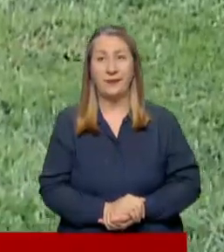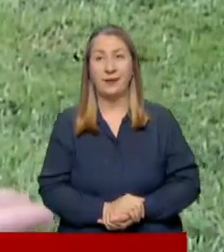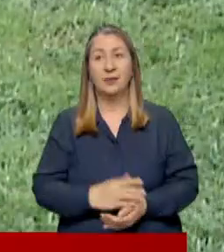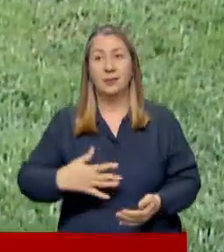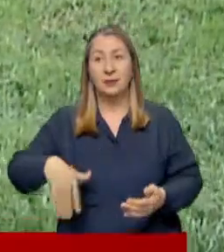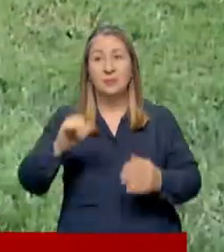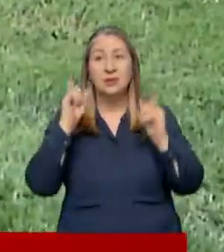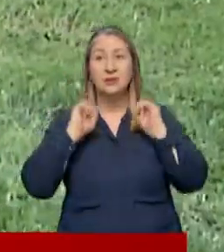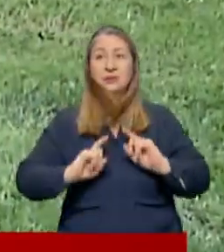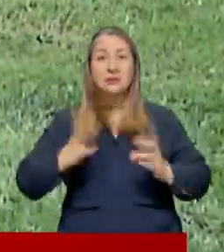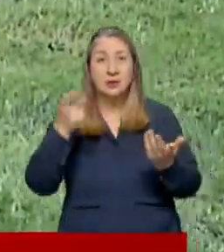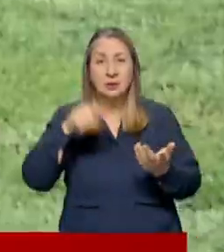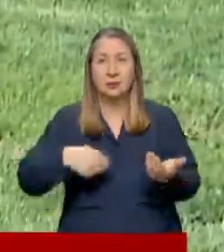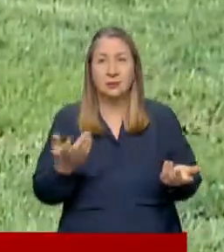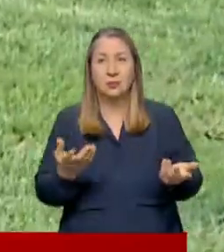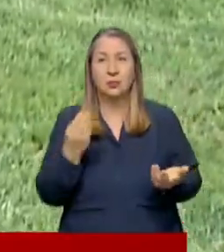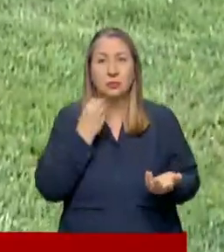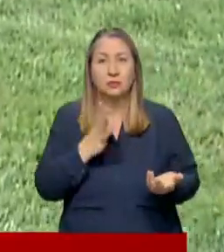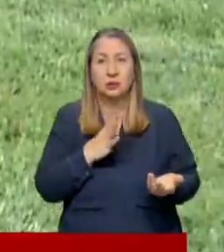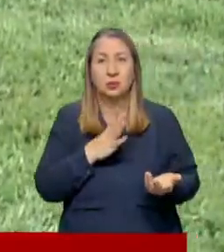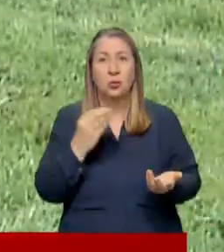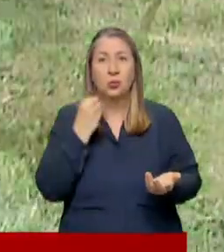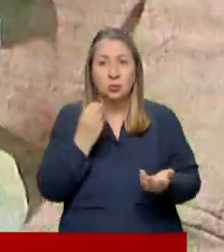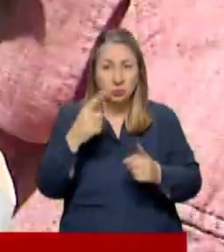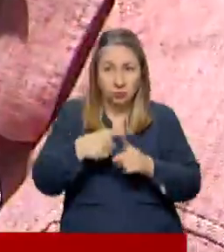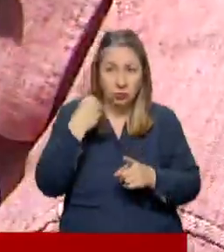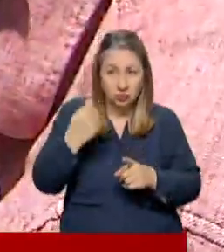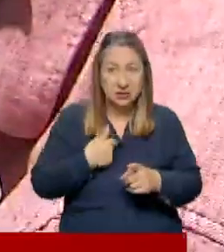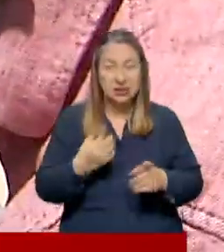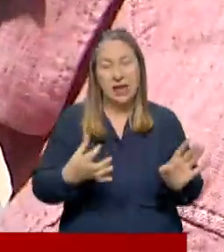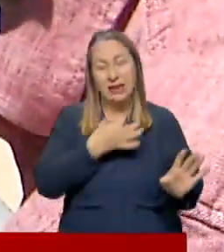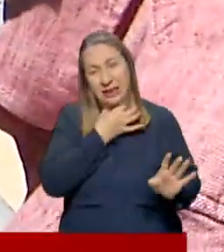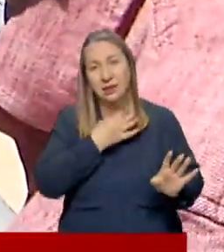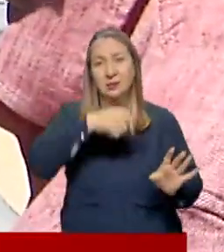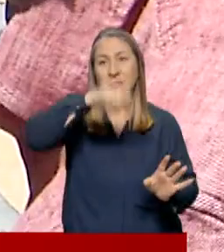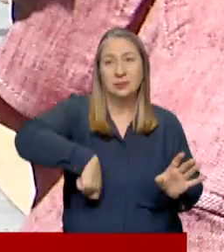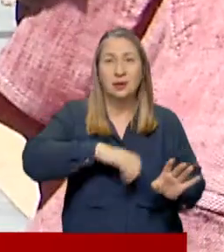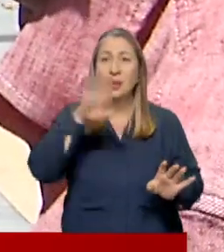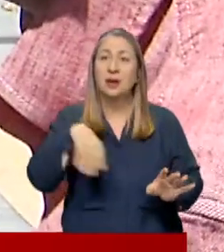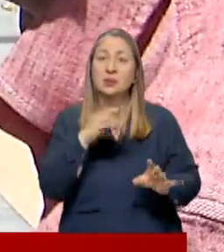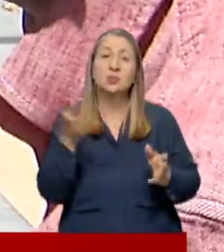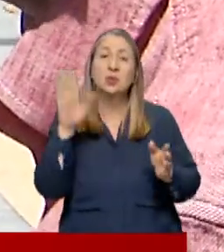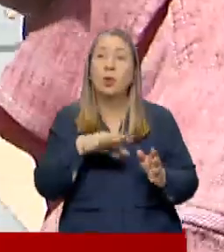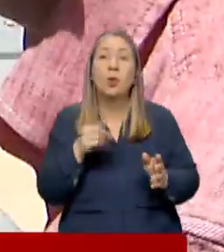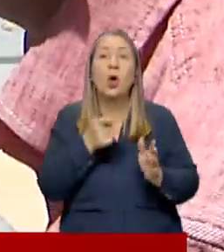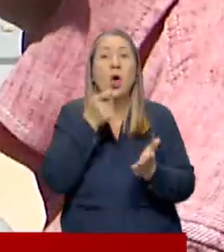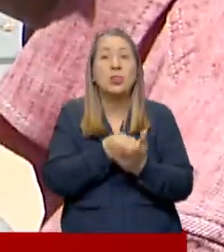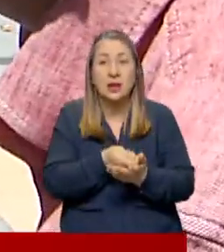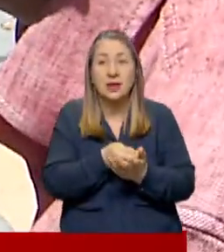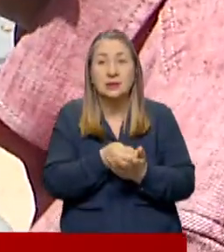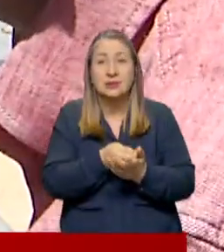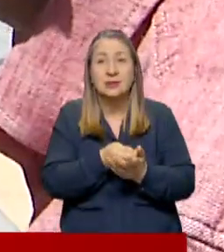Her tarafımız zincirler. Ne kredi kartı abi ya. Borç var. Borcun üzerine borç verirler mi? Sıkışınca kartlara sarılıyor herkes. Ondan sonra da onu